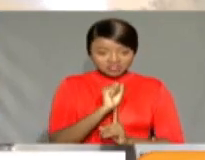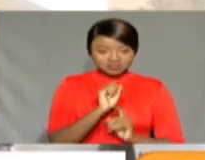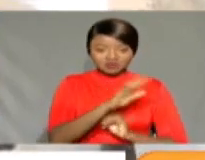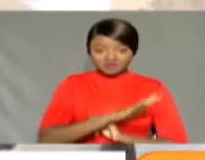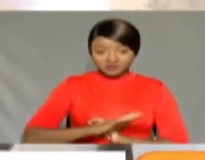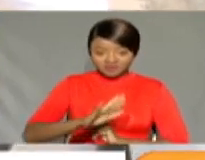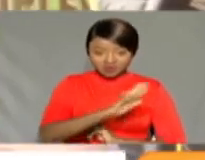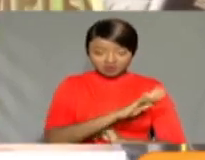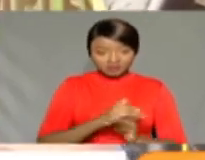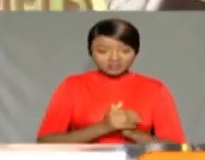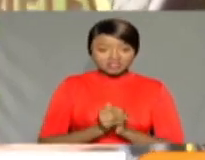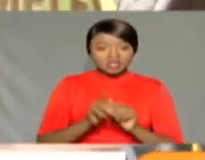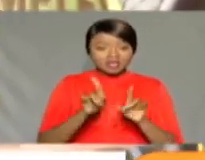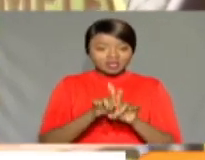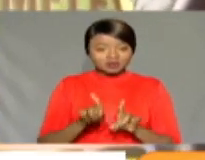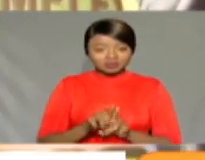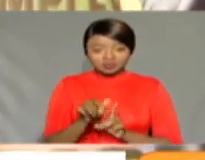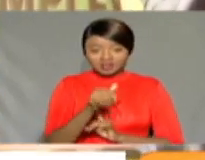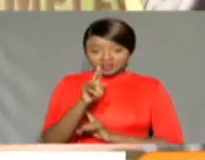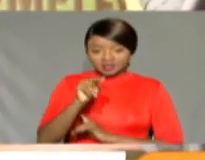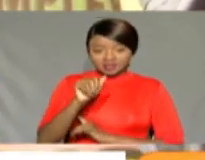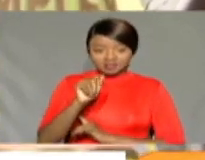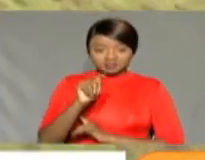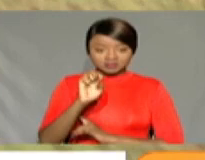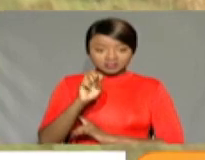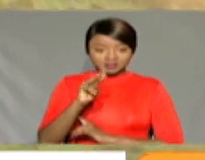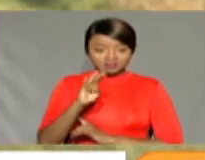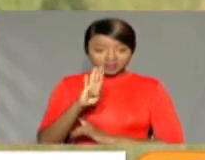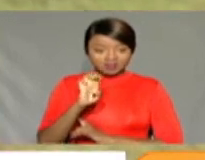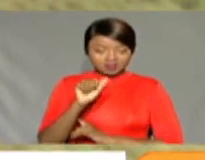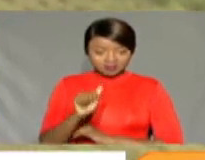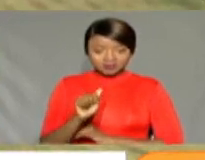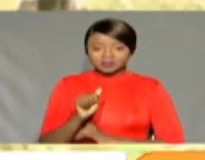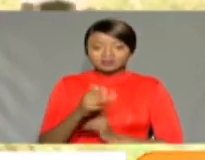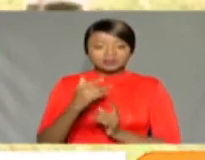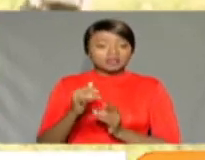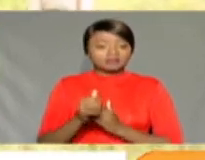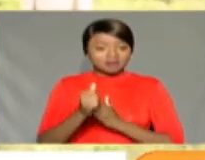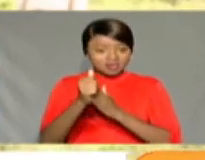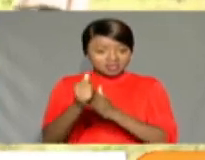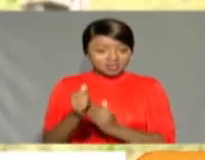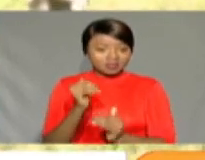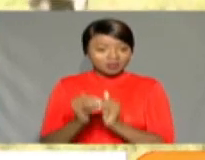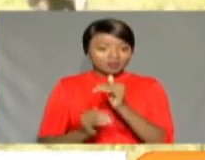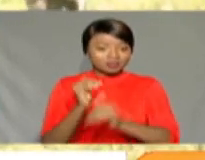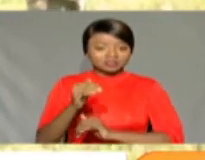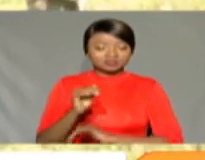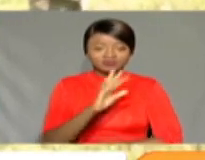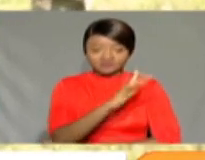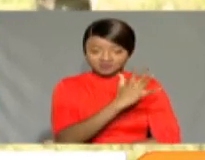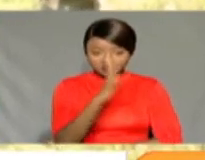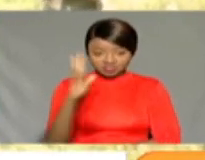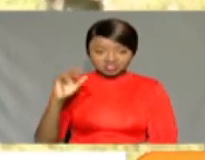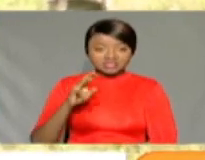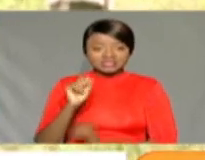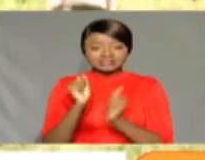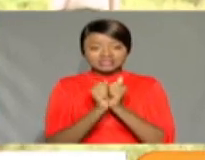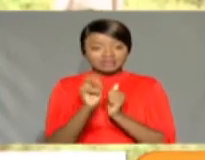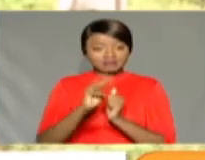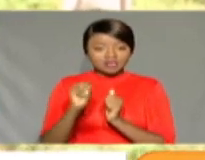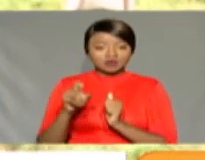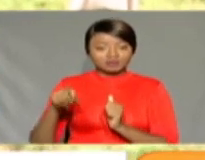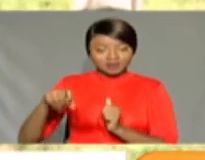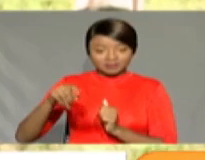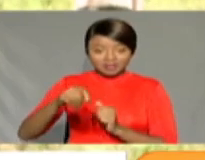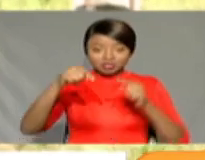usalama eneo la bonde la Ufa George na Tembea waliongoza shughuli za upanzi wa miti milioni 10 hii leo wakilenga kupanda miti